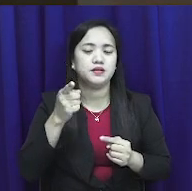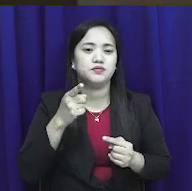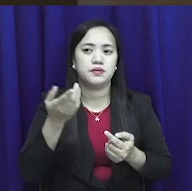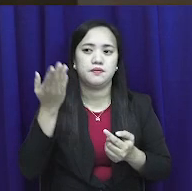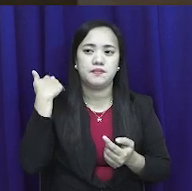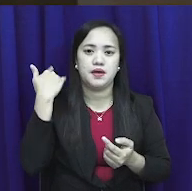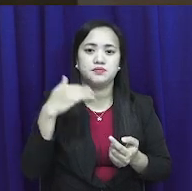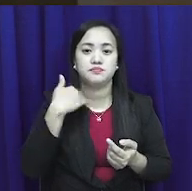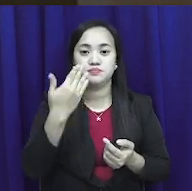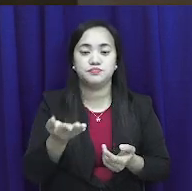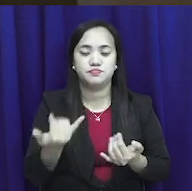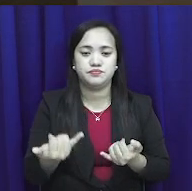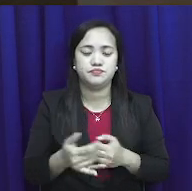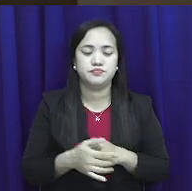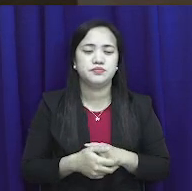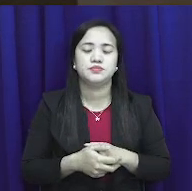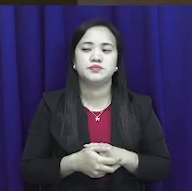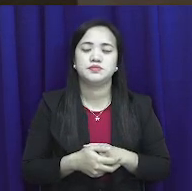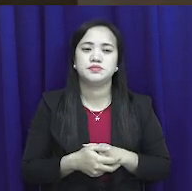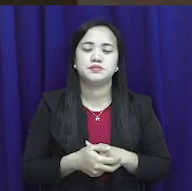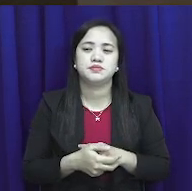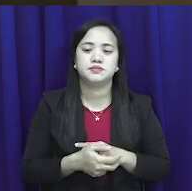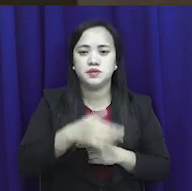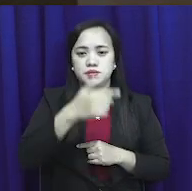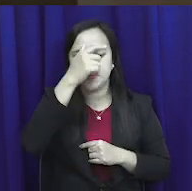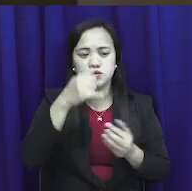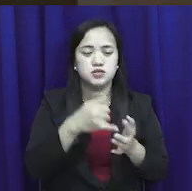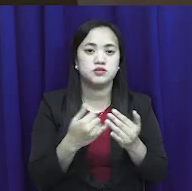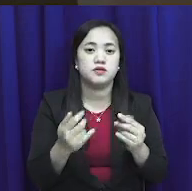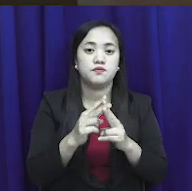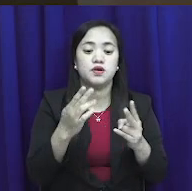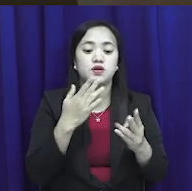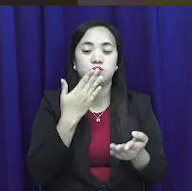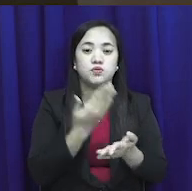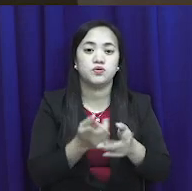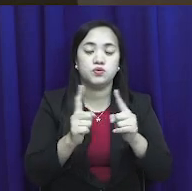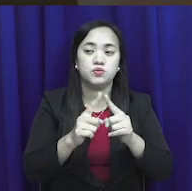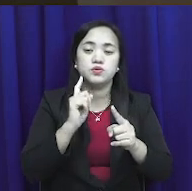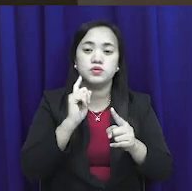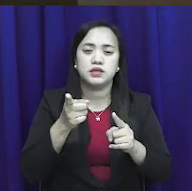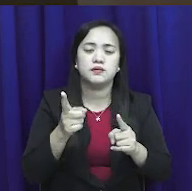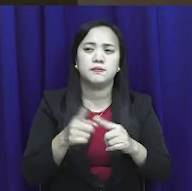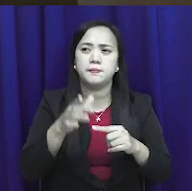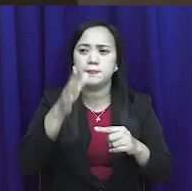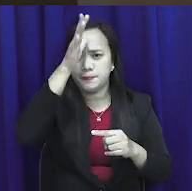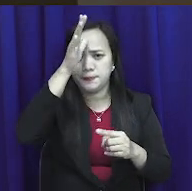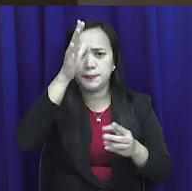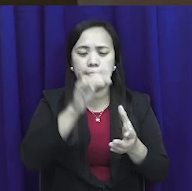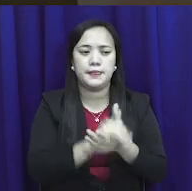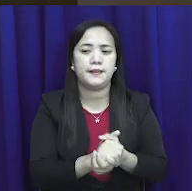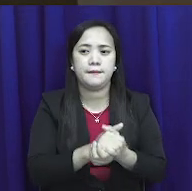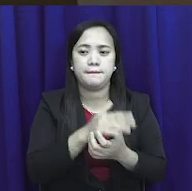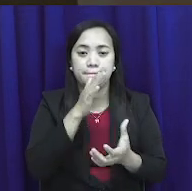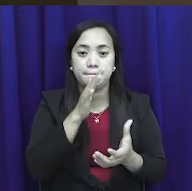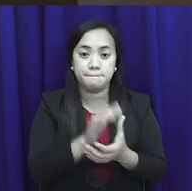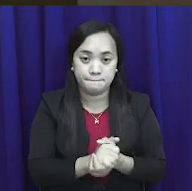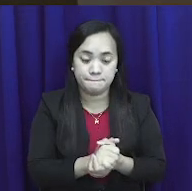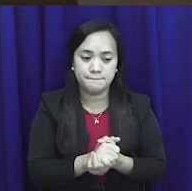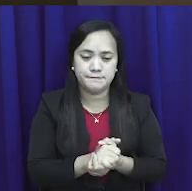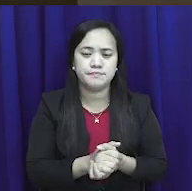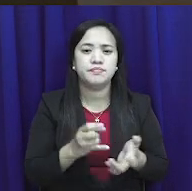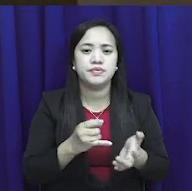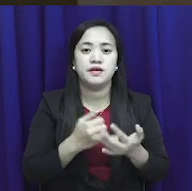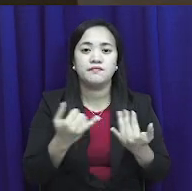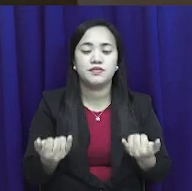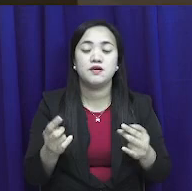kaya ko sinasabi sa inyo yan because maganda yung binanggit lahat para sa mga asawa diyan napakaganda nung sinabi na yon ni Ma'am cinch iba na yung buhay